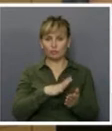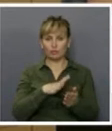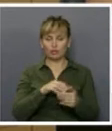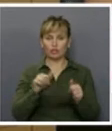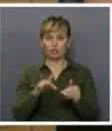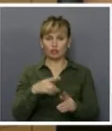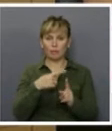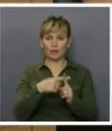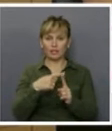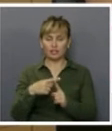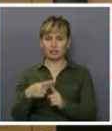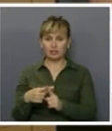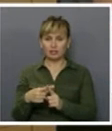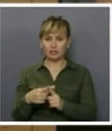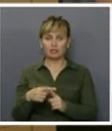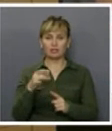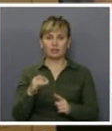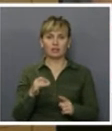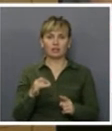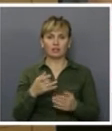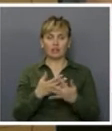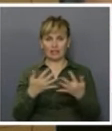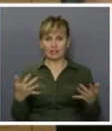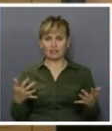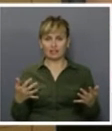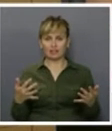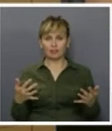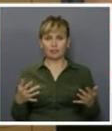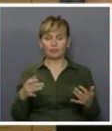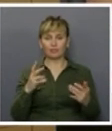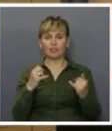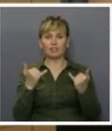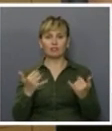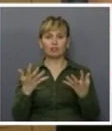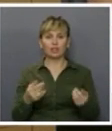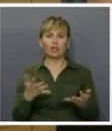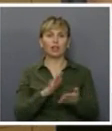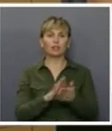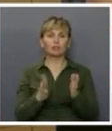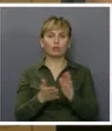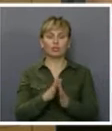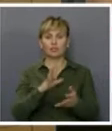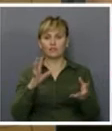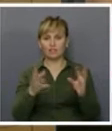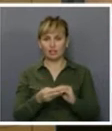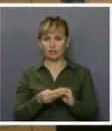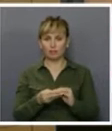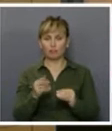для обеих сторон. Да, как бы и овцы целые, и волки сыты оказались. Вот на сегодняшний день какая ситуация в целом по арендным